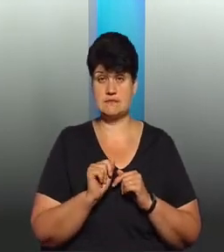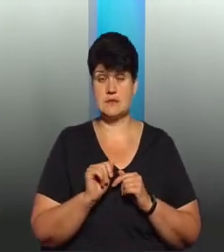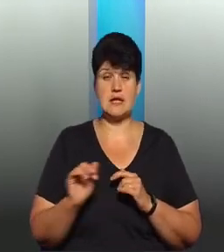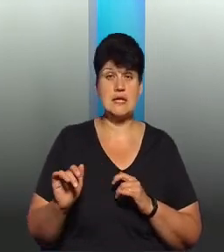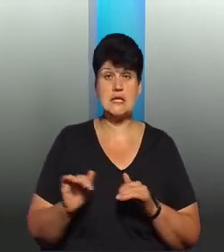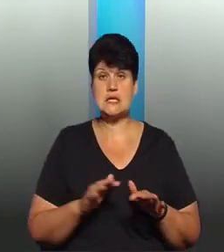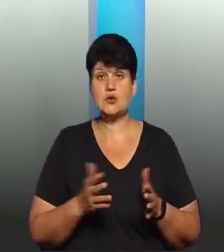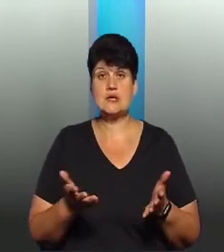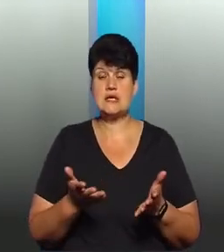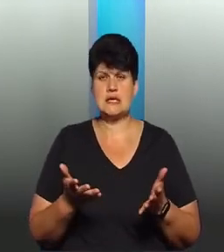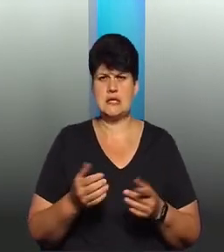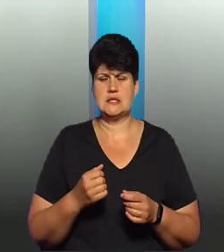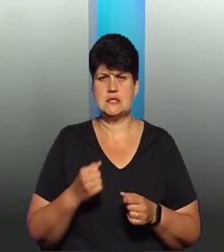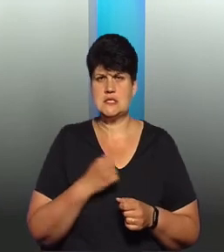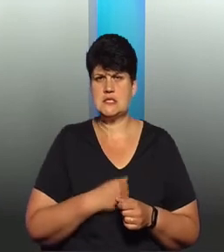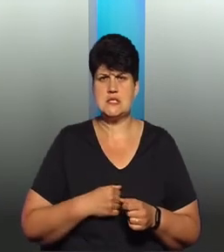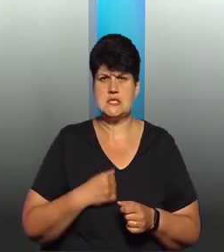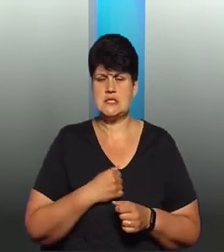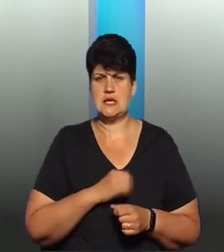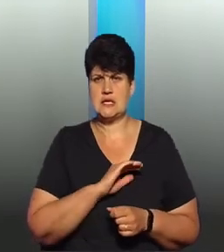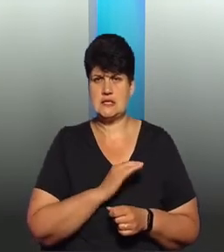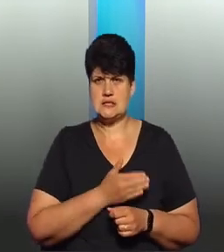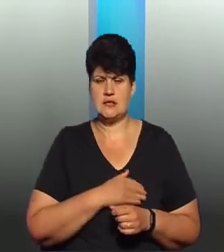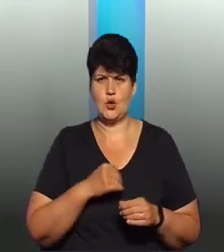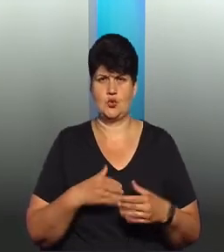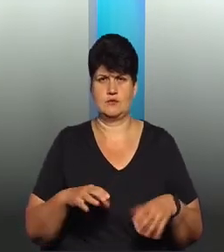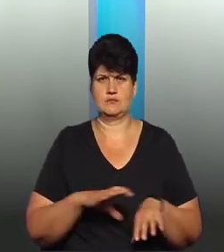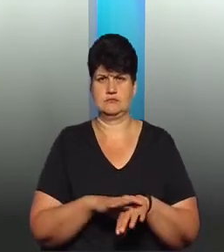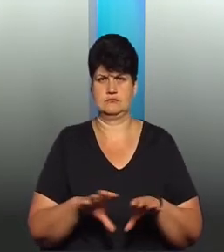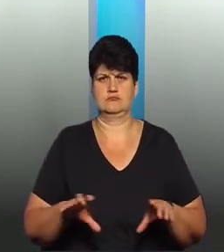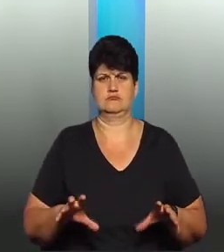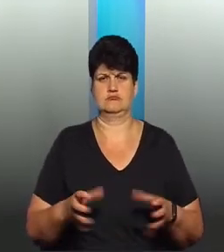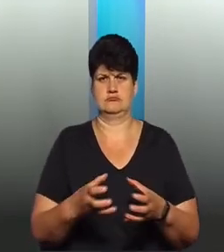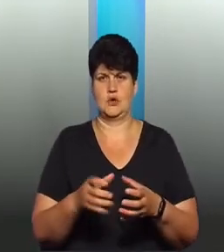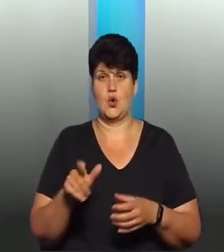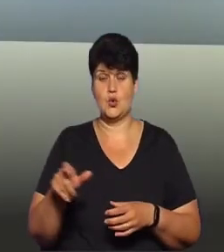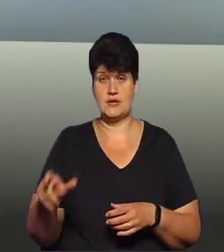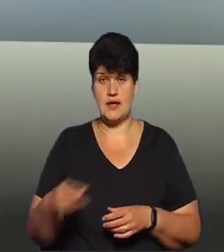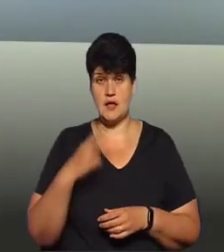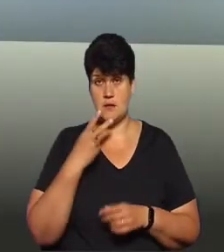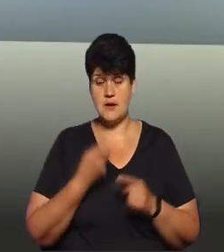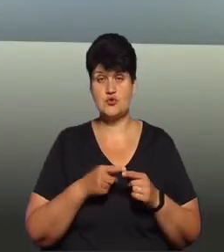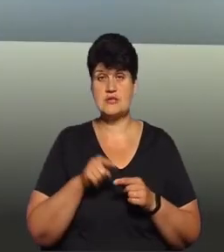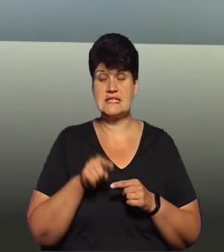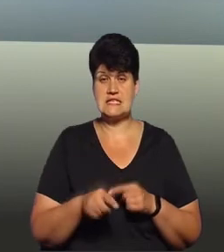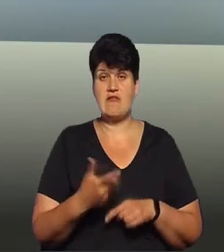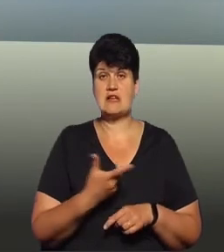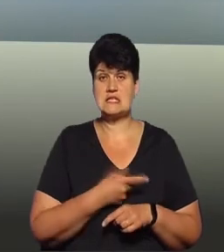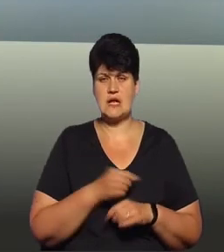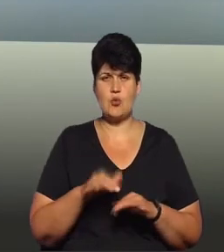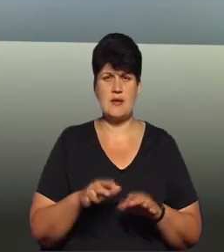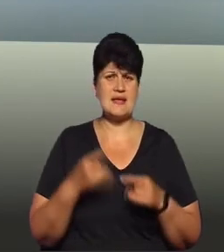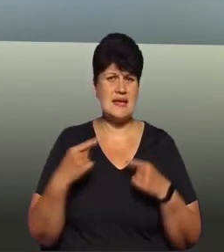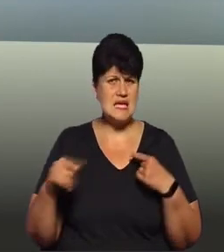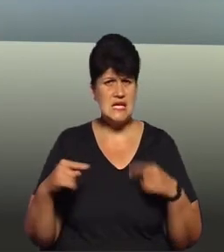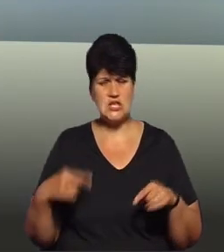які намагаються поневолити людей. І вбачаються саме у вакцинальній компанії. Є інша категорія людей, які,